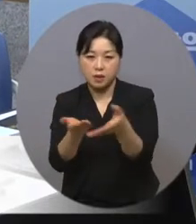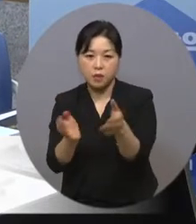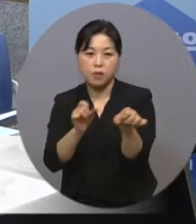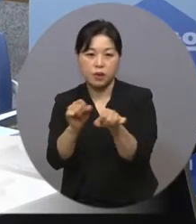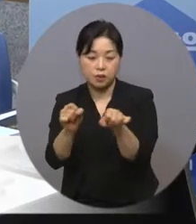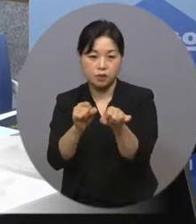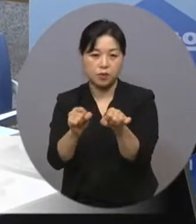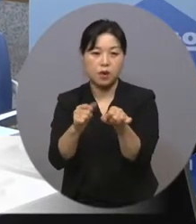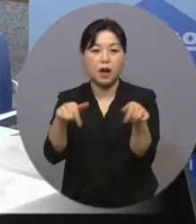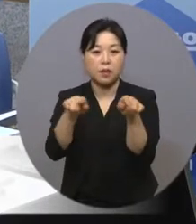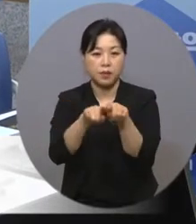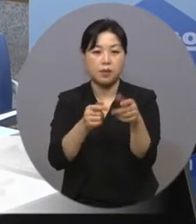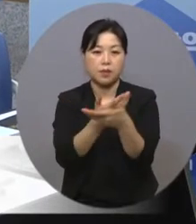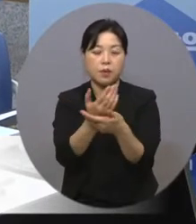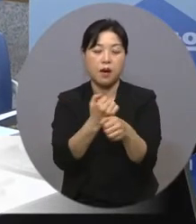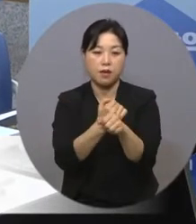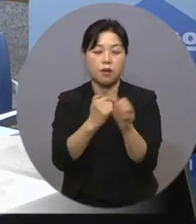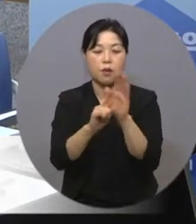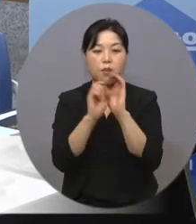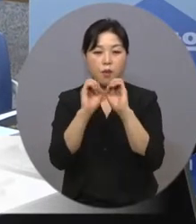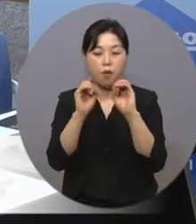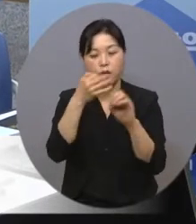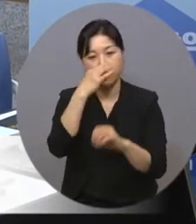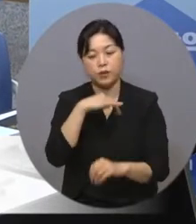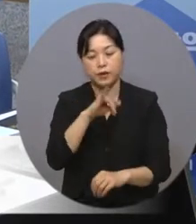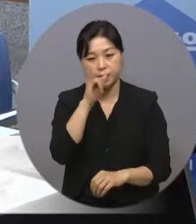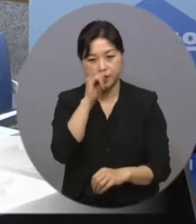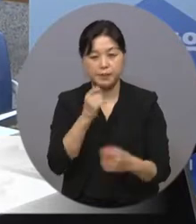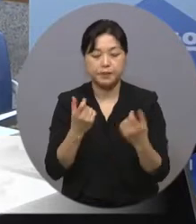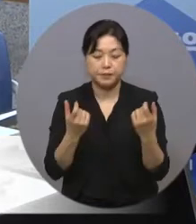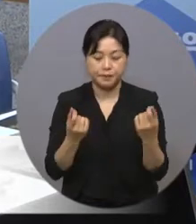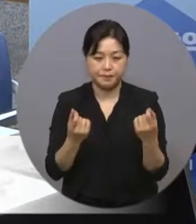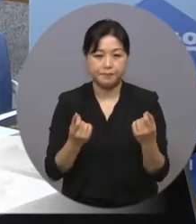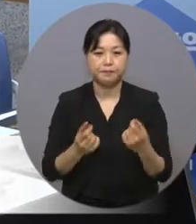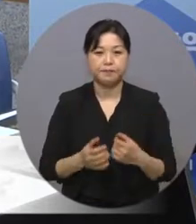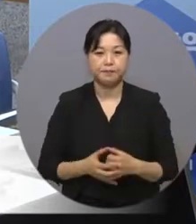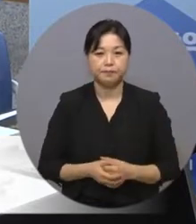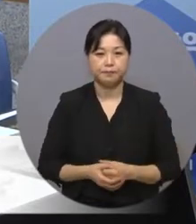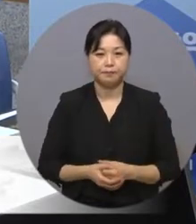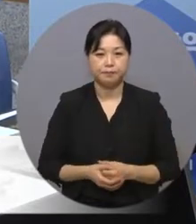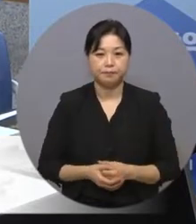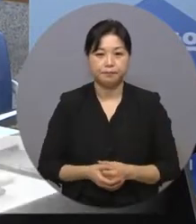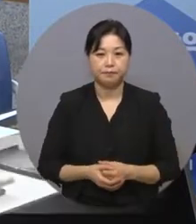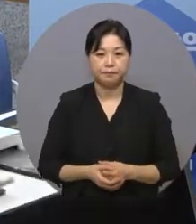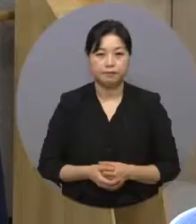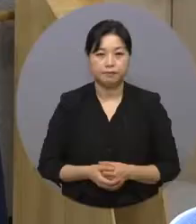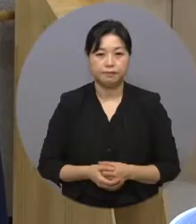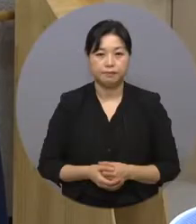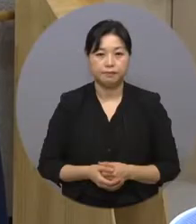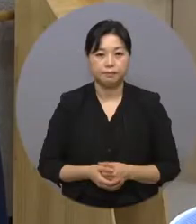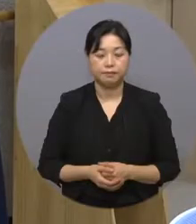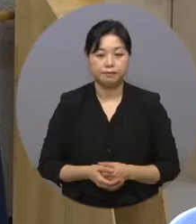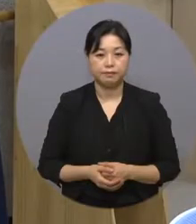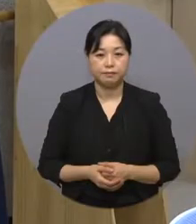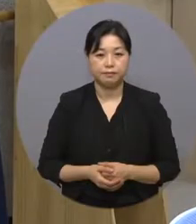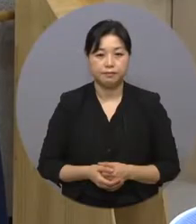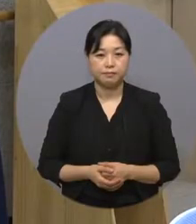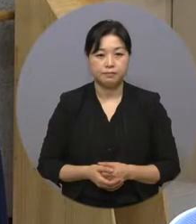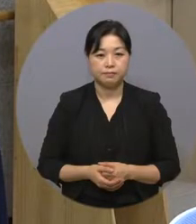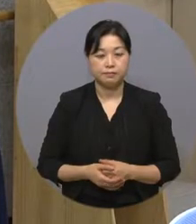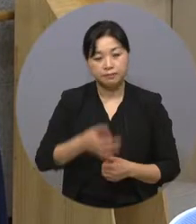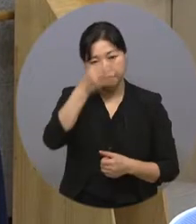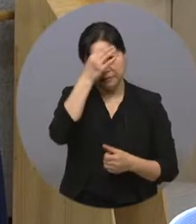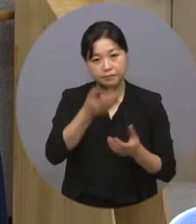활동까지 진행하는 그런 획기적인 이제 홍보 효과도 볼 수 있었습니다. 이날의 재능